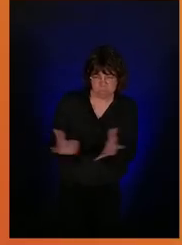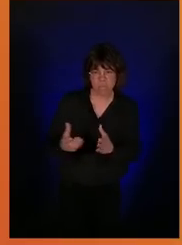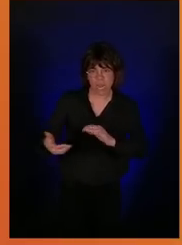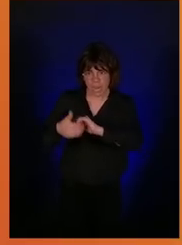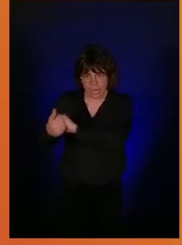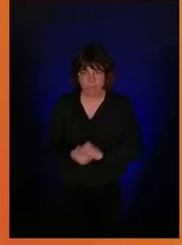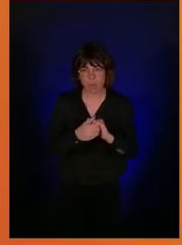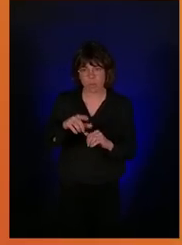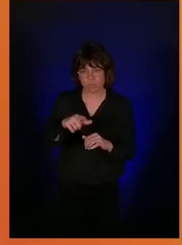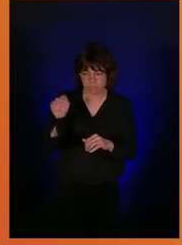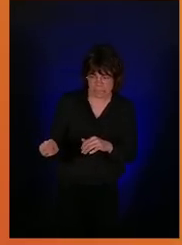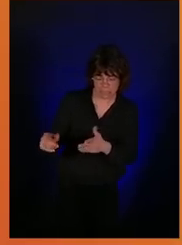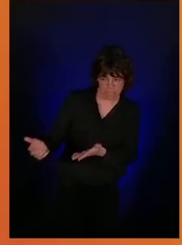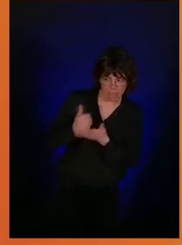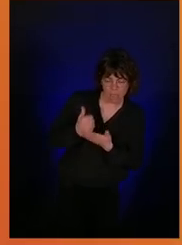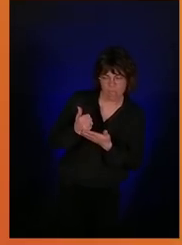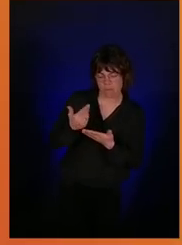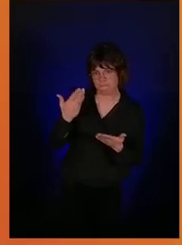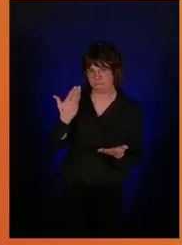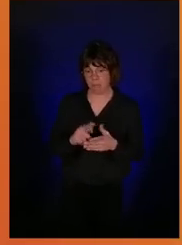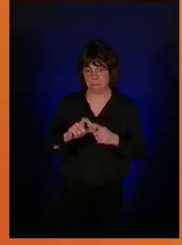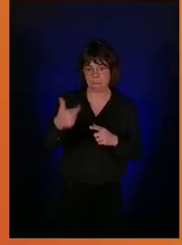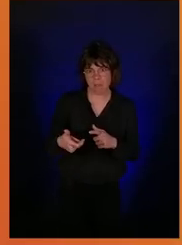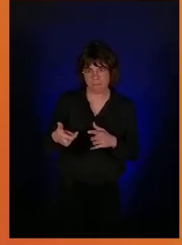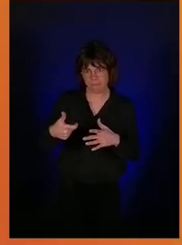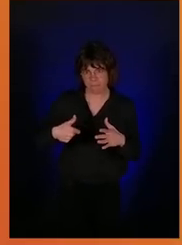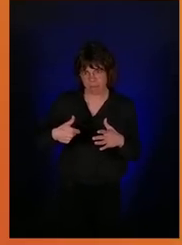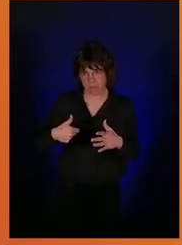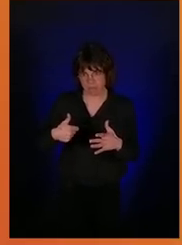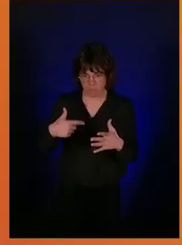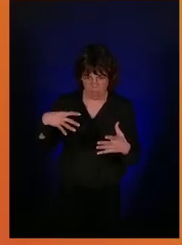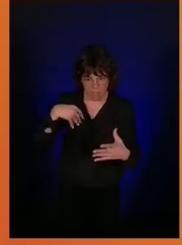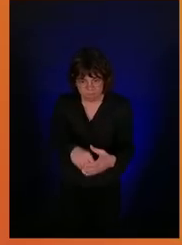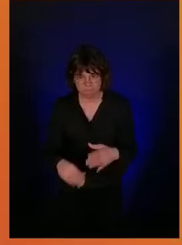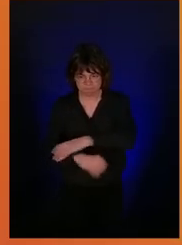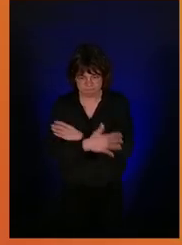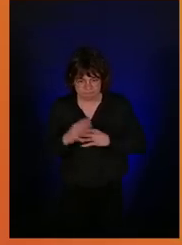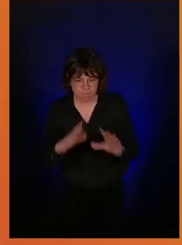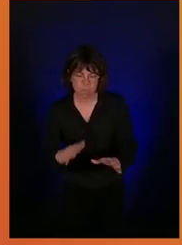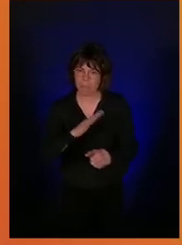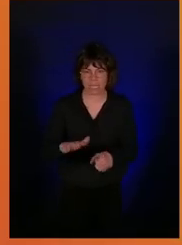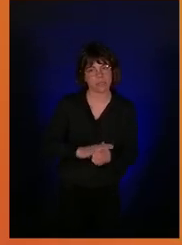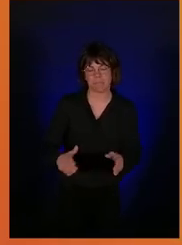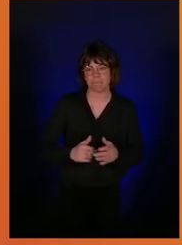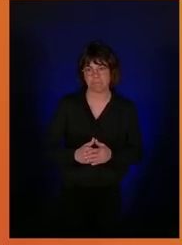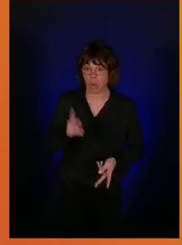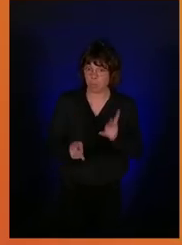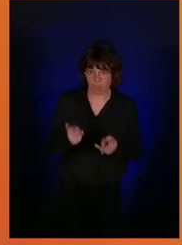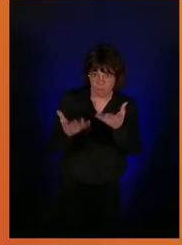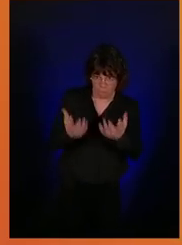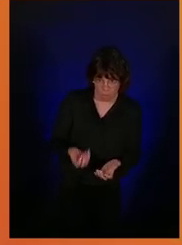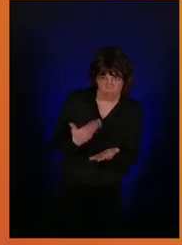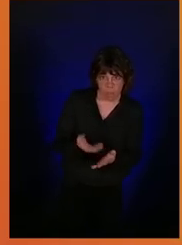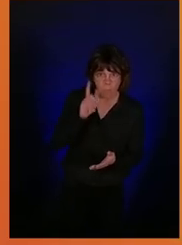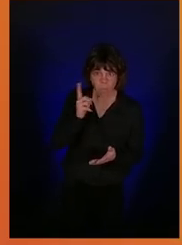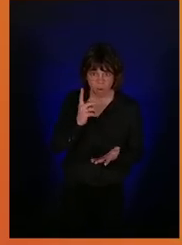Frédéric Biroban, n'a pas bénéficié d'un investissement suffisant. Mais peut-être est-ce une volonté, puisqu'il y a